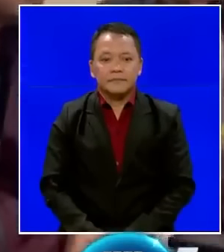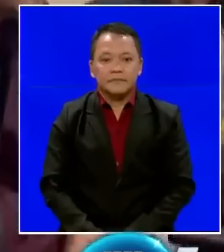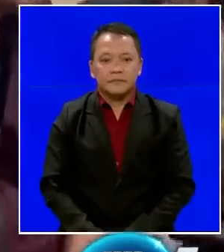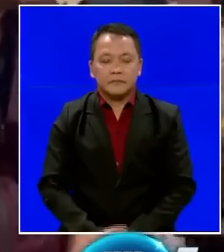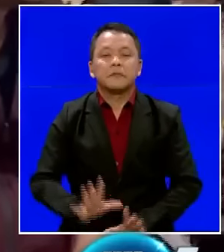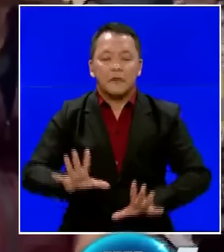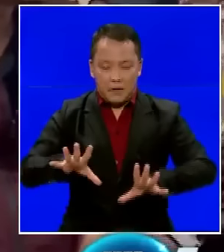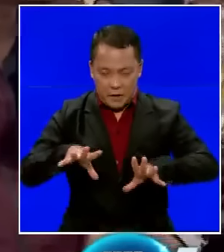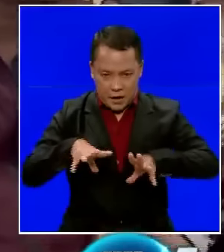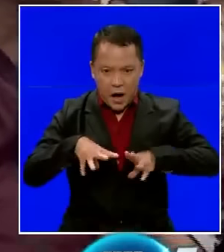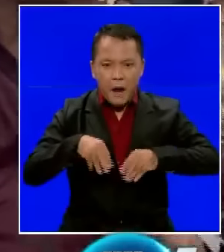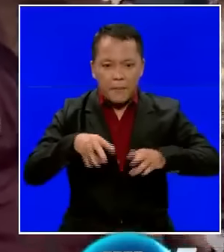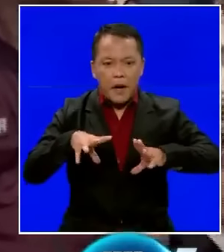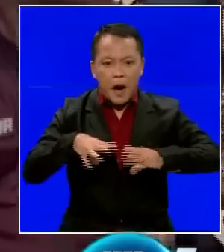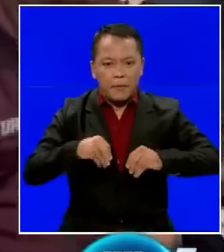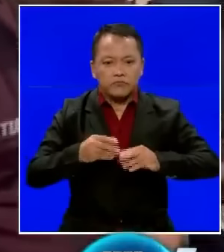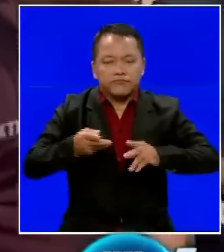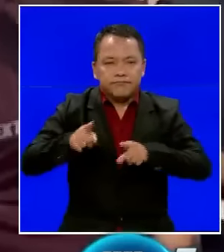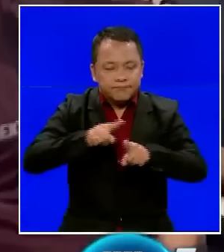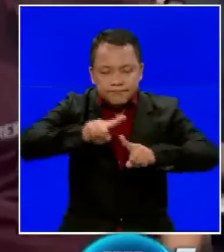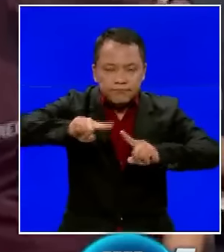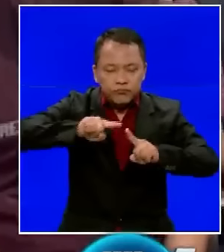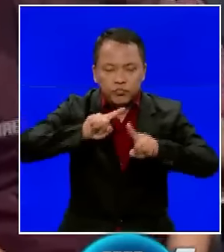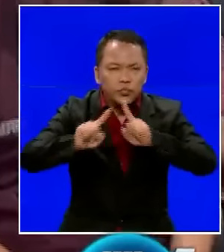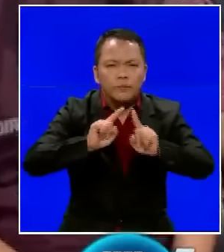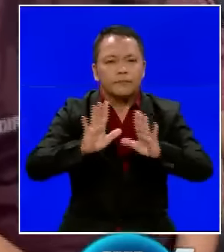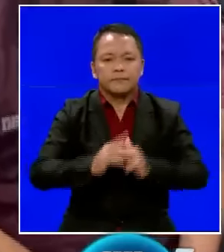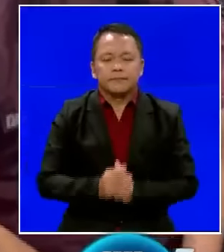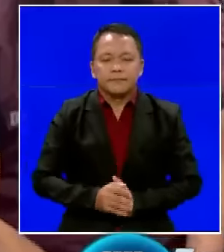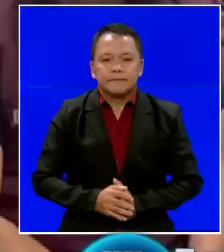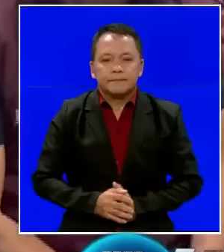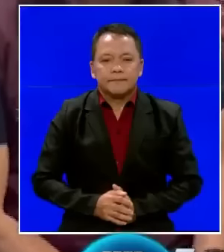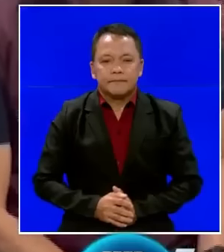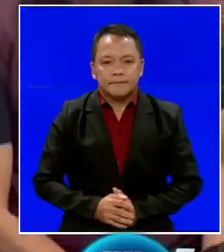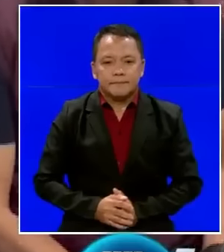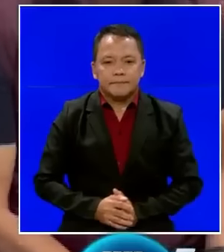ก็ผมยอมรับเลยไม่ต้องพิจารณาให้มากความ